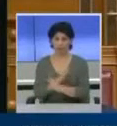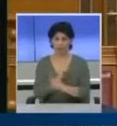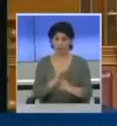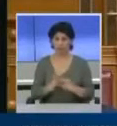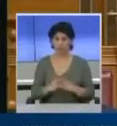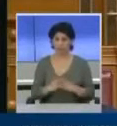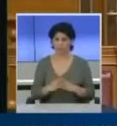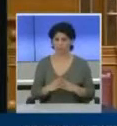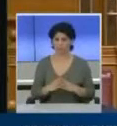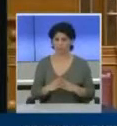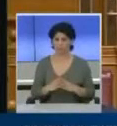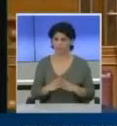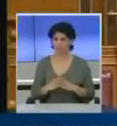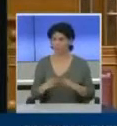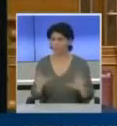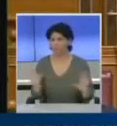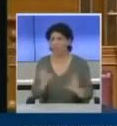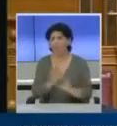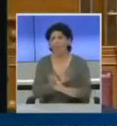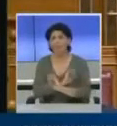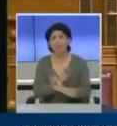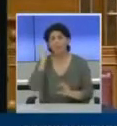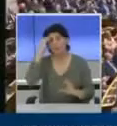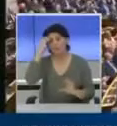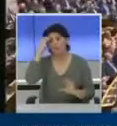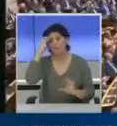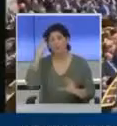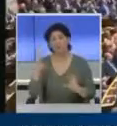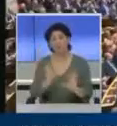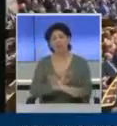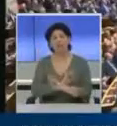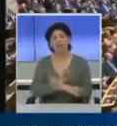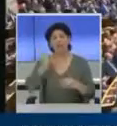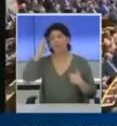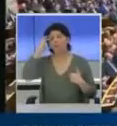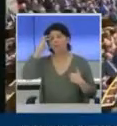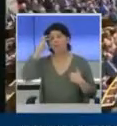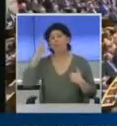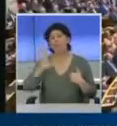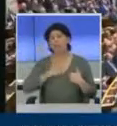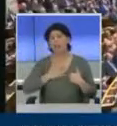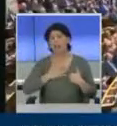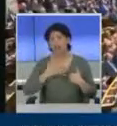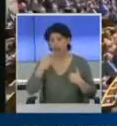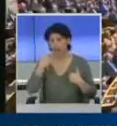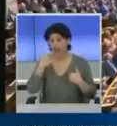Επφίακι, ακίατι τότε που αυσιβία τέτα.